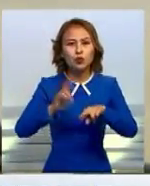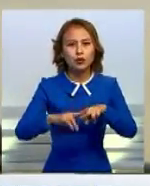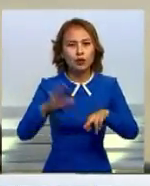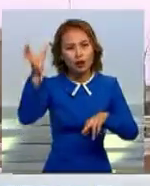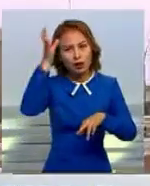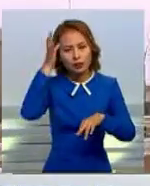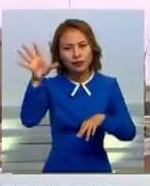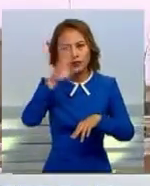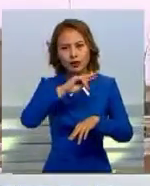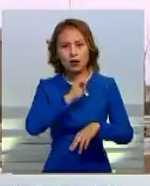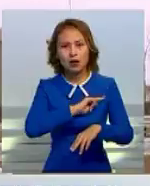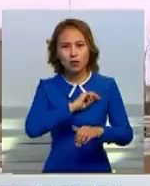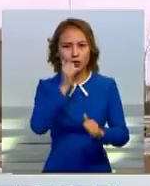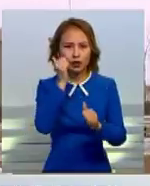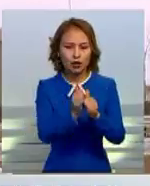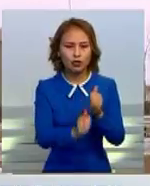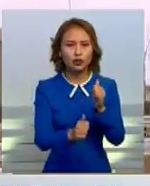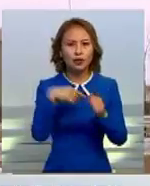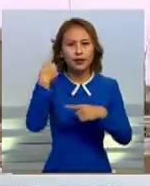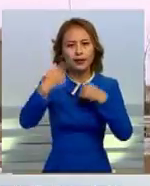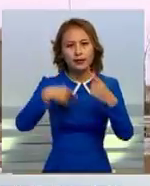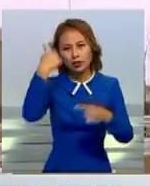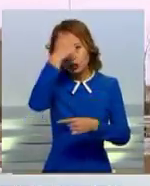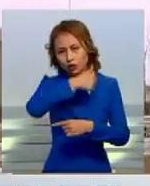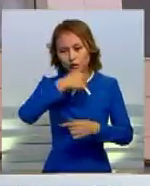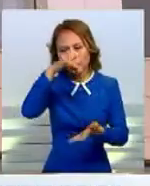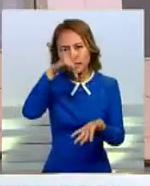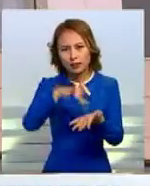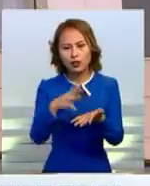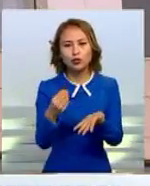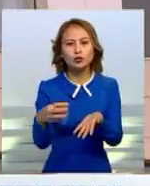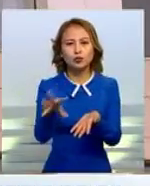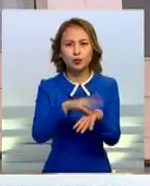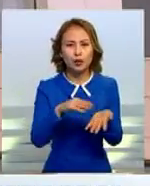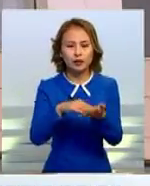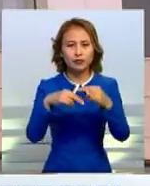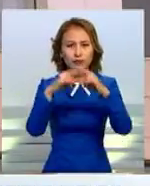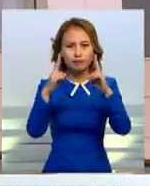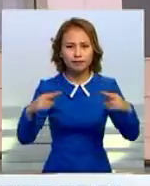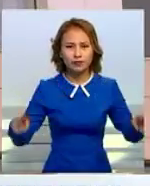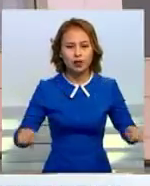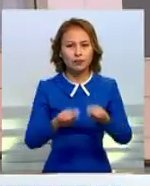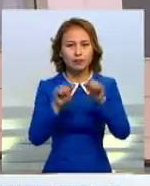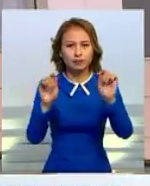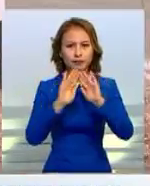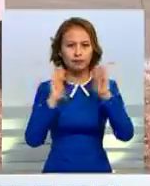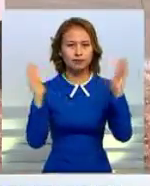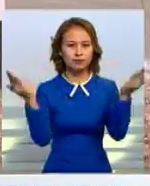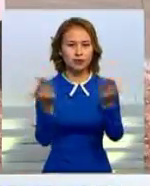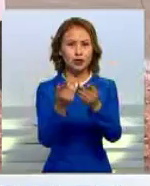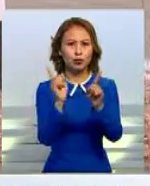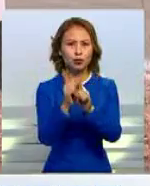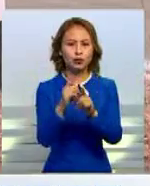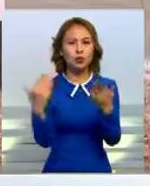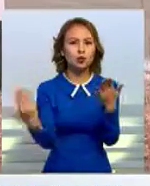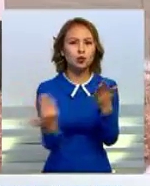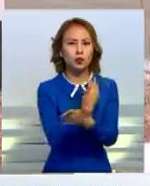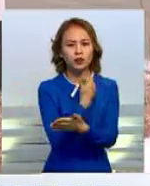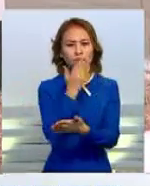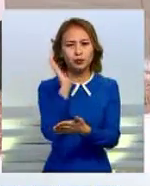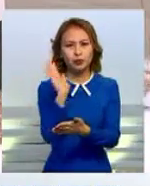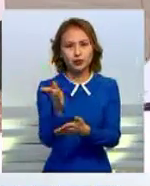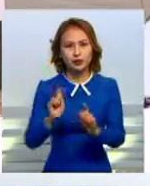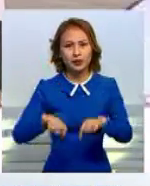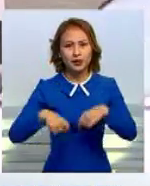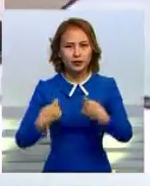ғалымдарда тыным жоқ. Келесі жылы ұлттық ядролық орталықта тағы бір жаңа нысан, қоршаған ортаны мониторинг жасауға арналған кешен